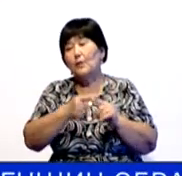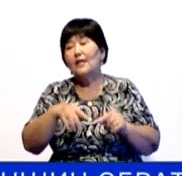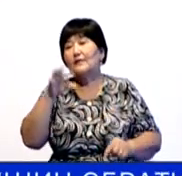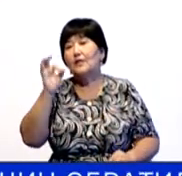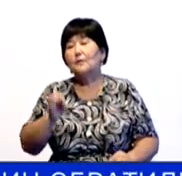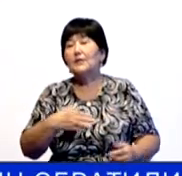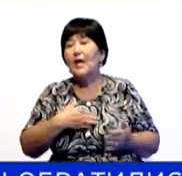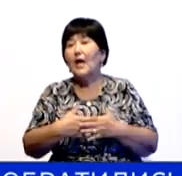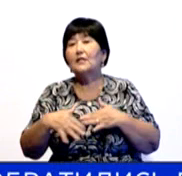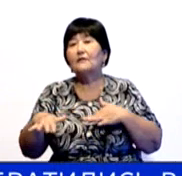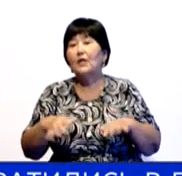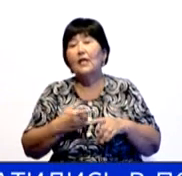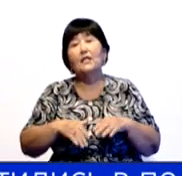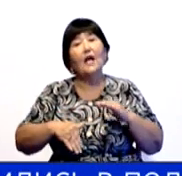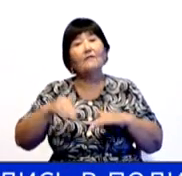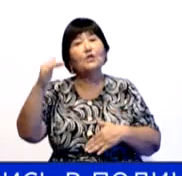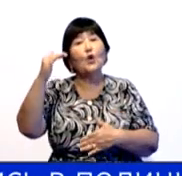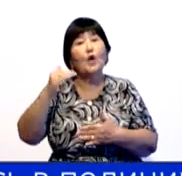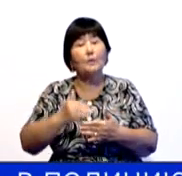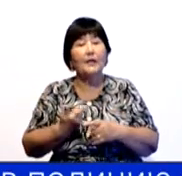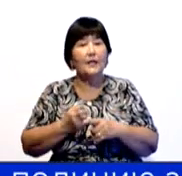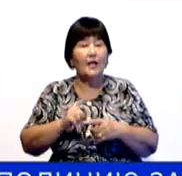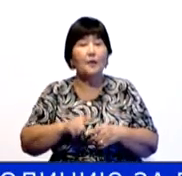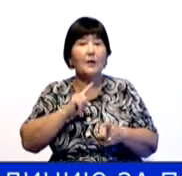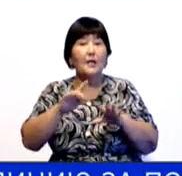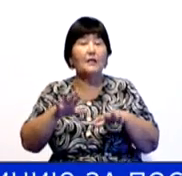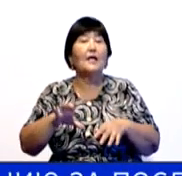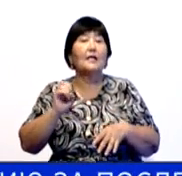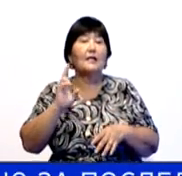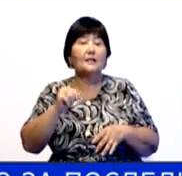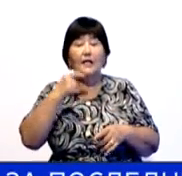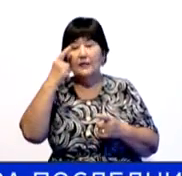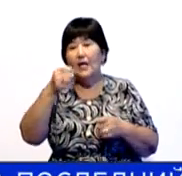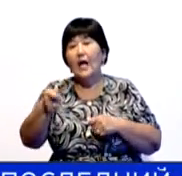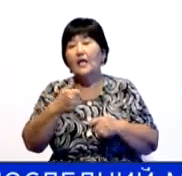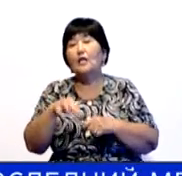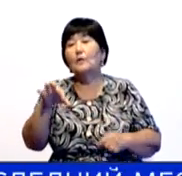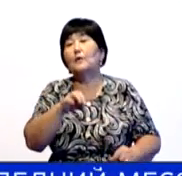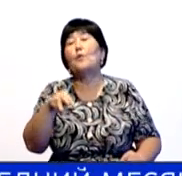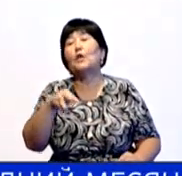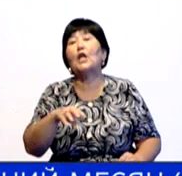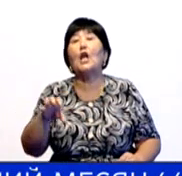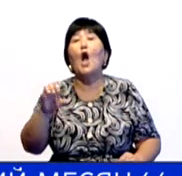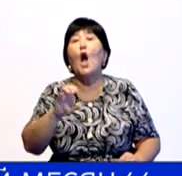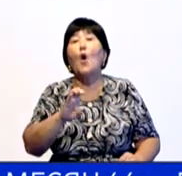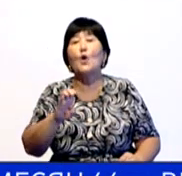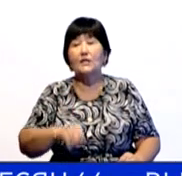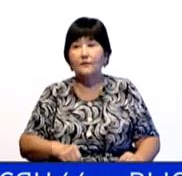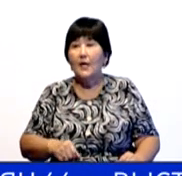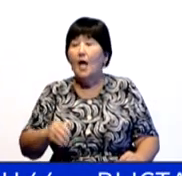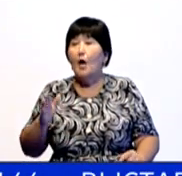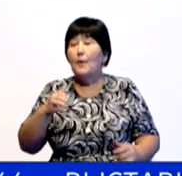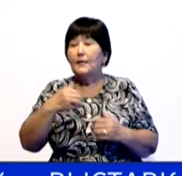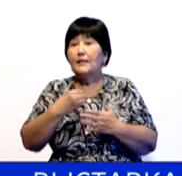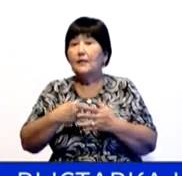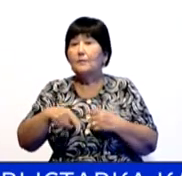96,5% активно действующие. Это высокий показатель. Об этом на брифинге в РЦК сообщил аким района Мухтар Уразбаев. Малый и средний